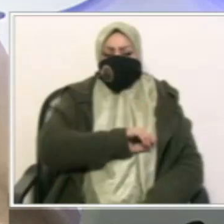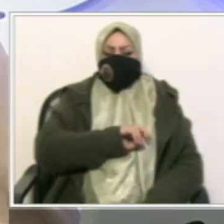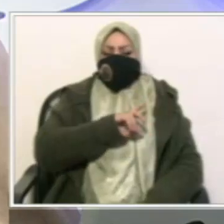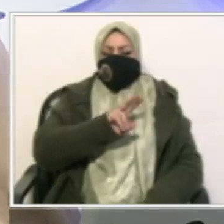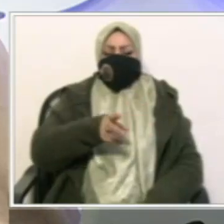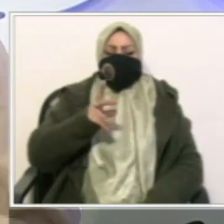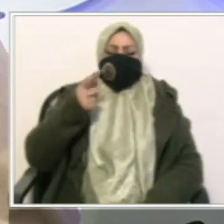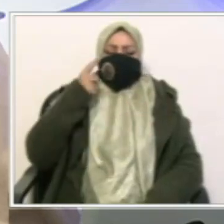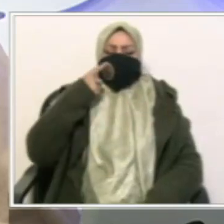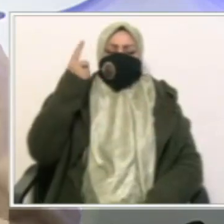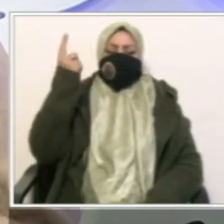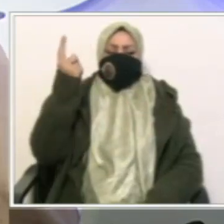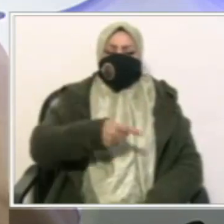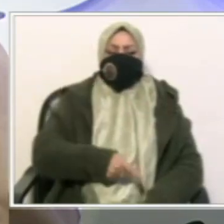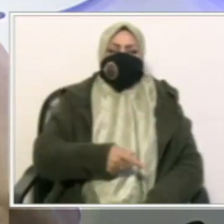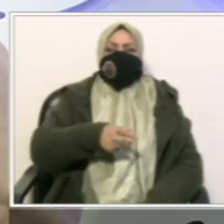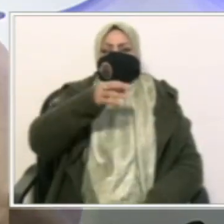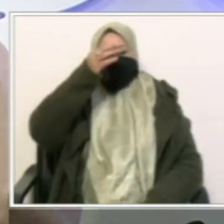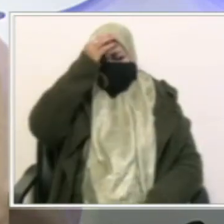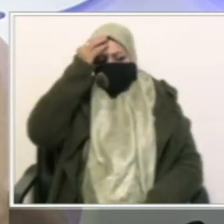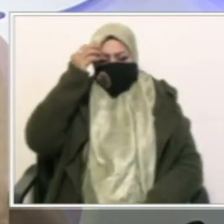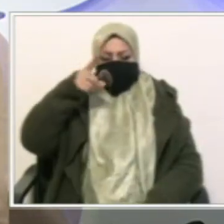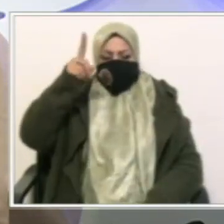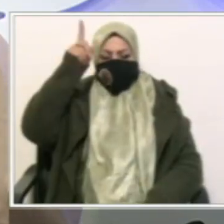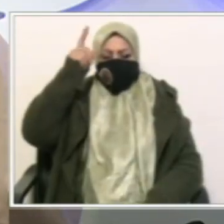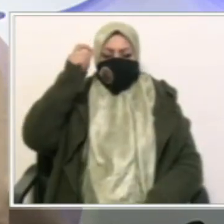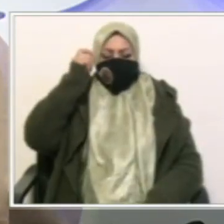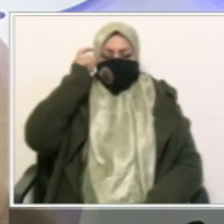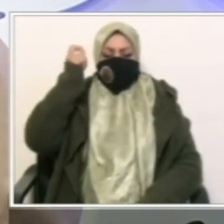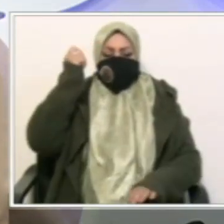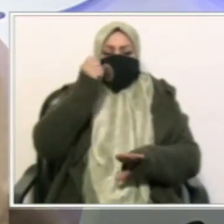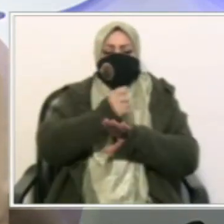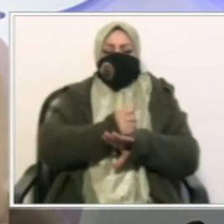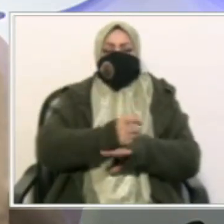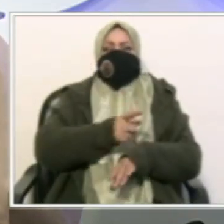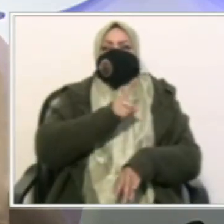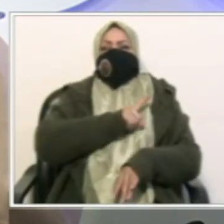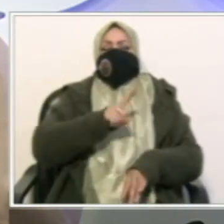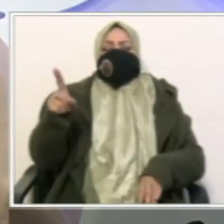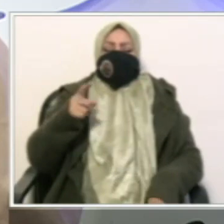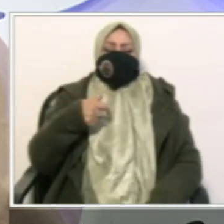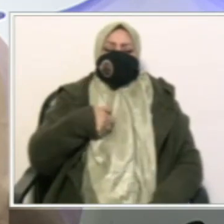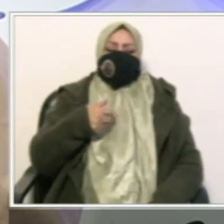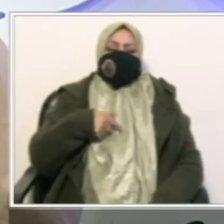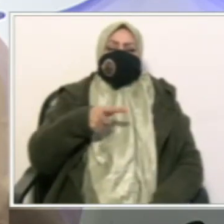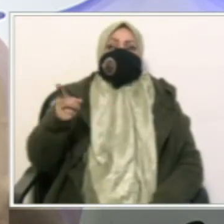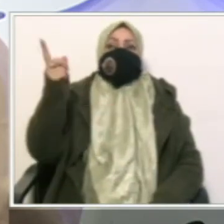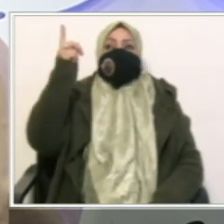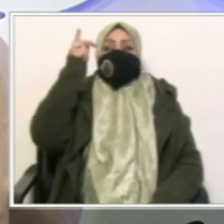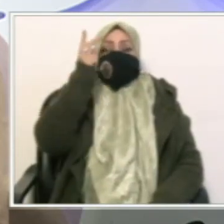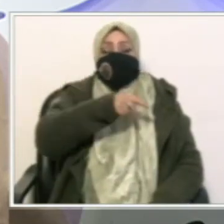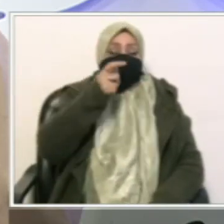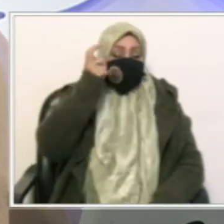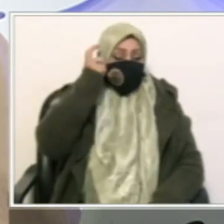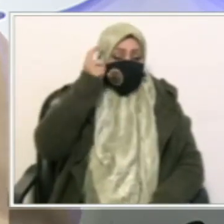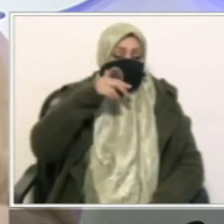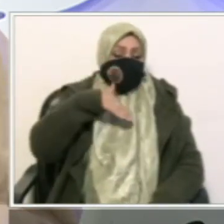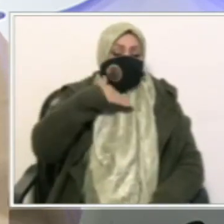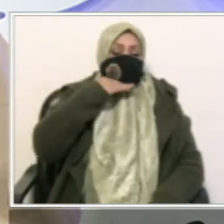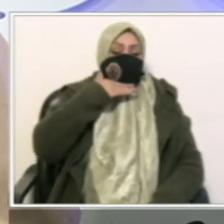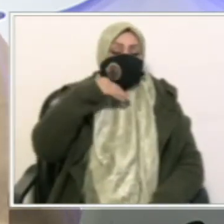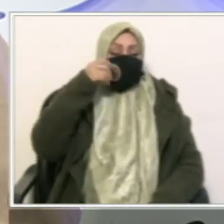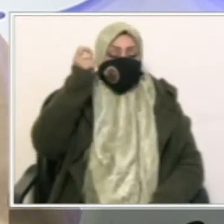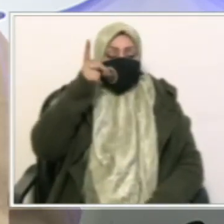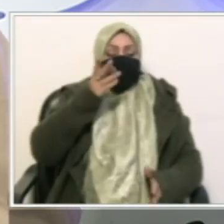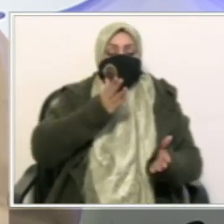يطلع على السرائر، نحن لا نخون أحدا، والله عز وجل يعلم الخائن ويعلم الصالح ويعلم الطالح ويعلم